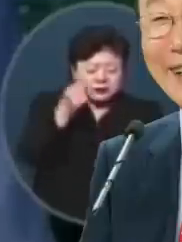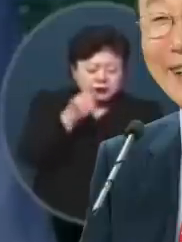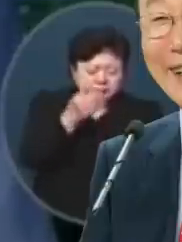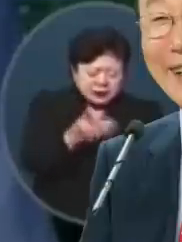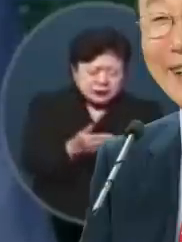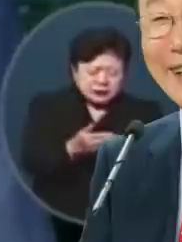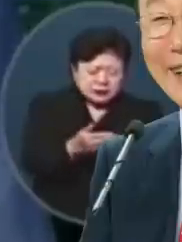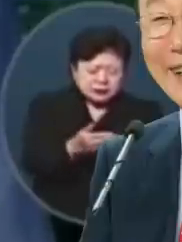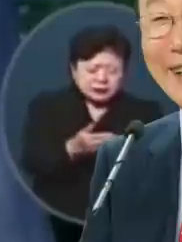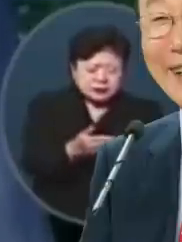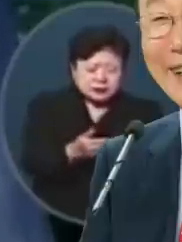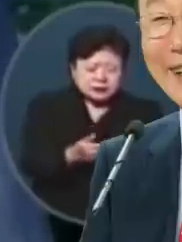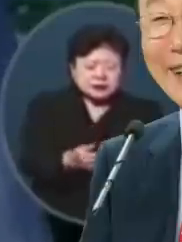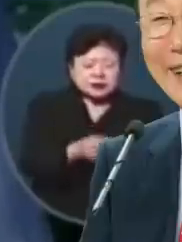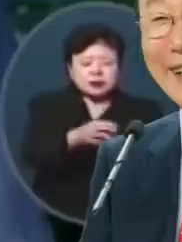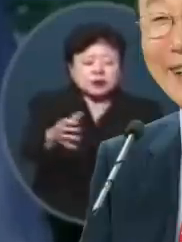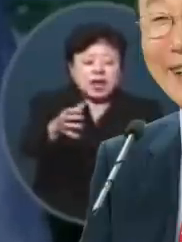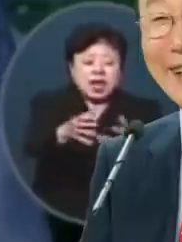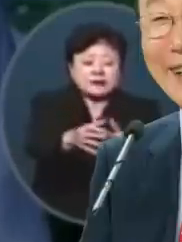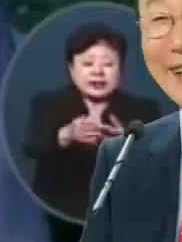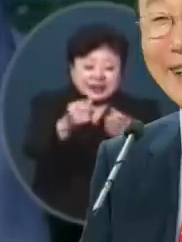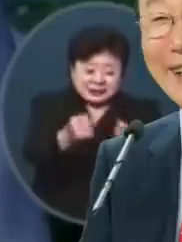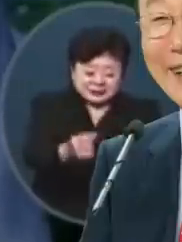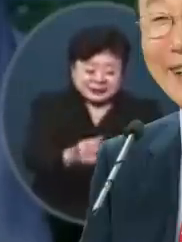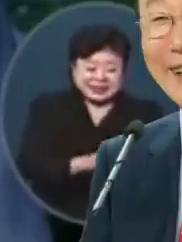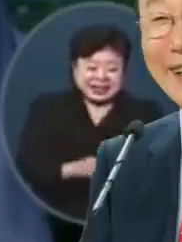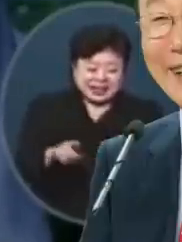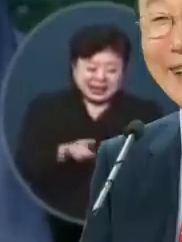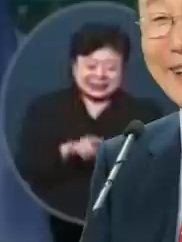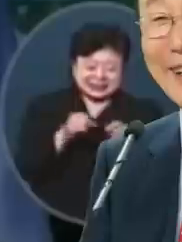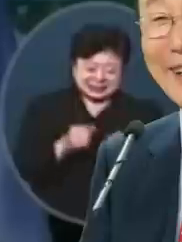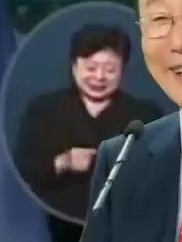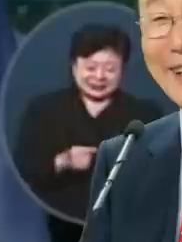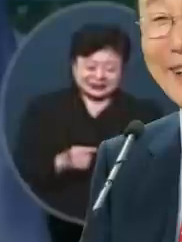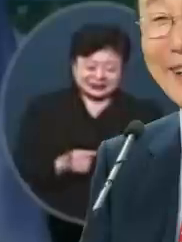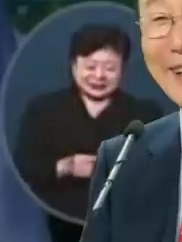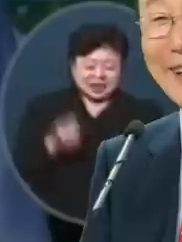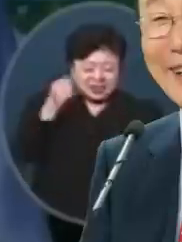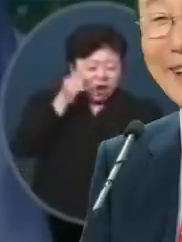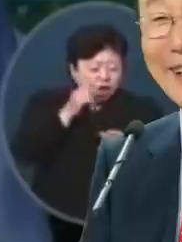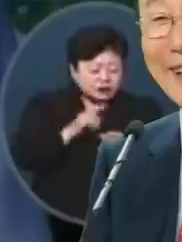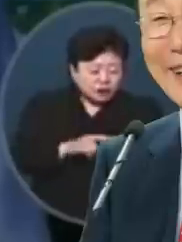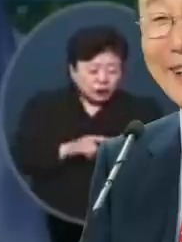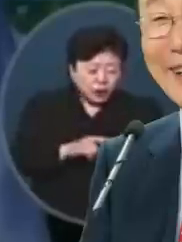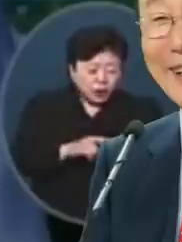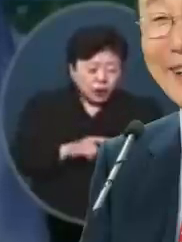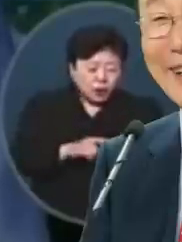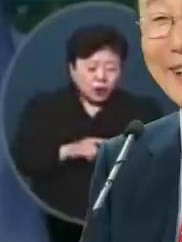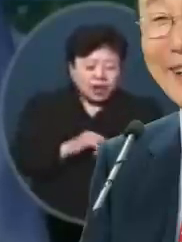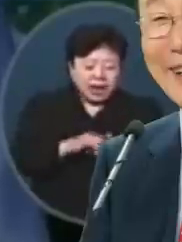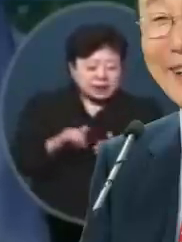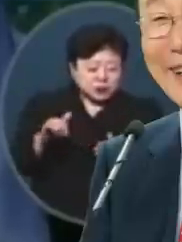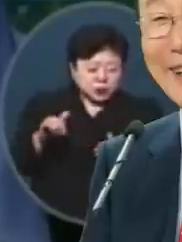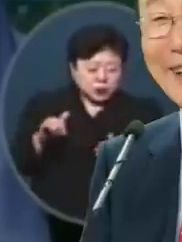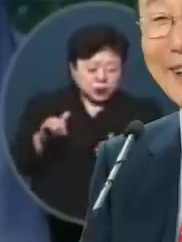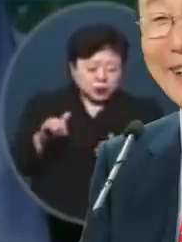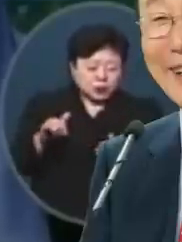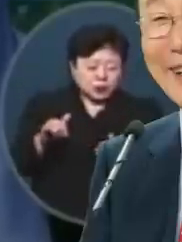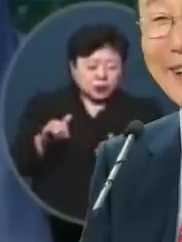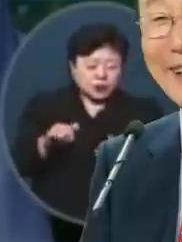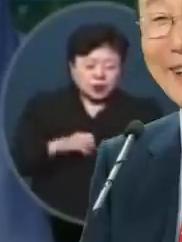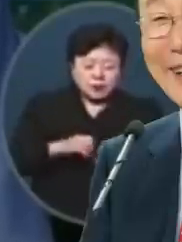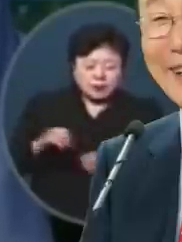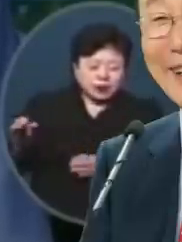성령께서 여러분과 같이 계십니다. 우리는 영적인 가족을